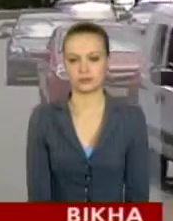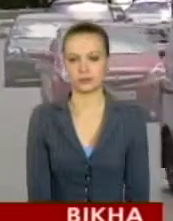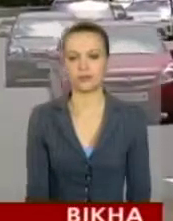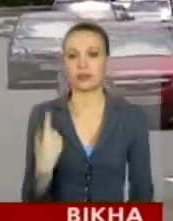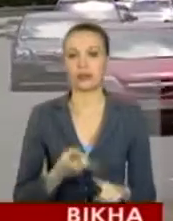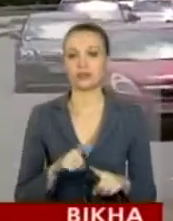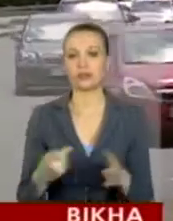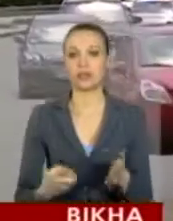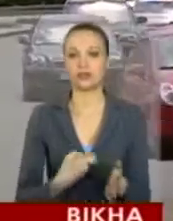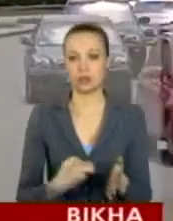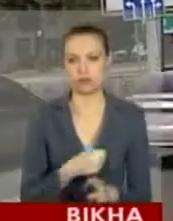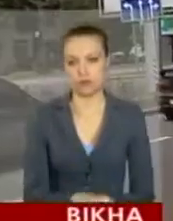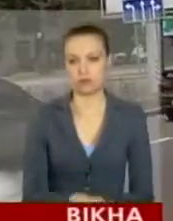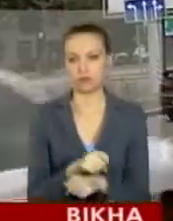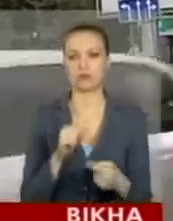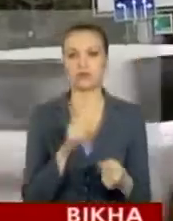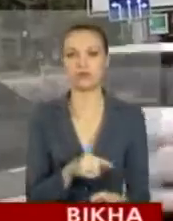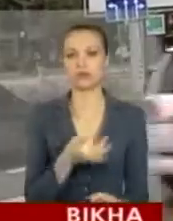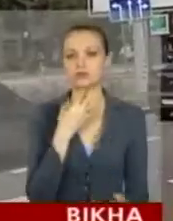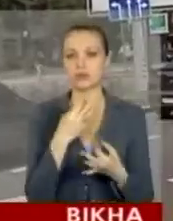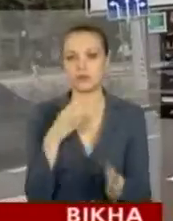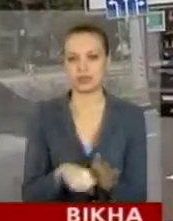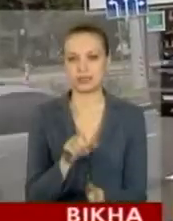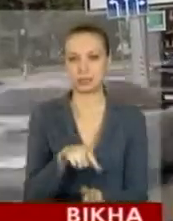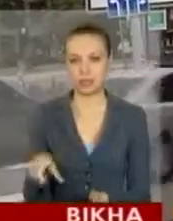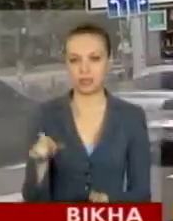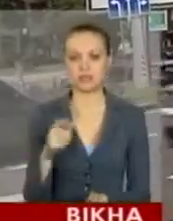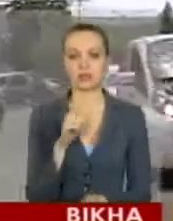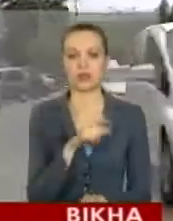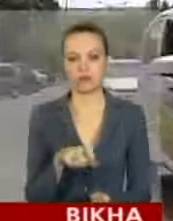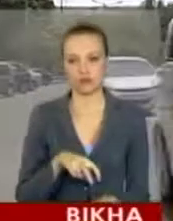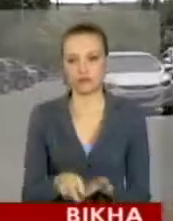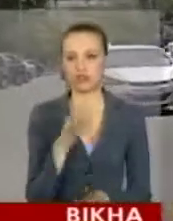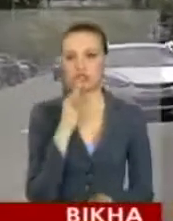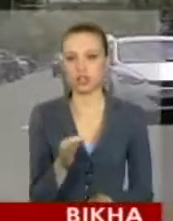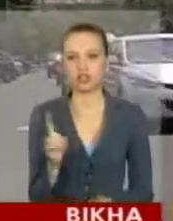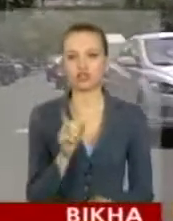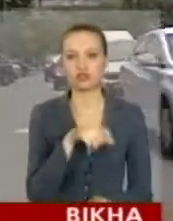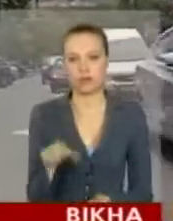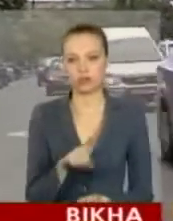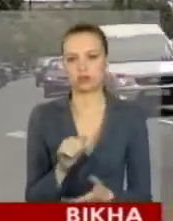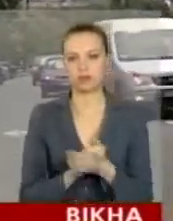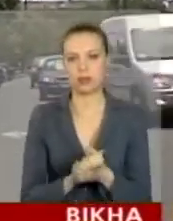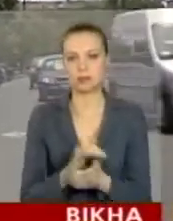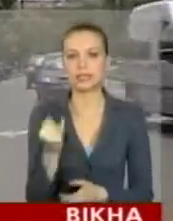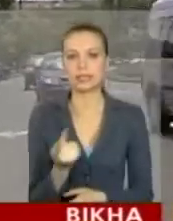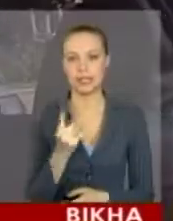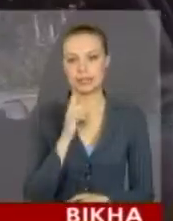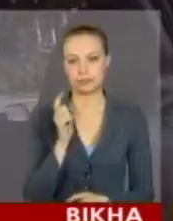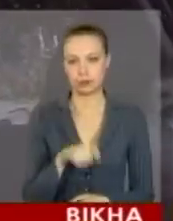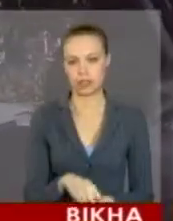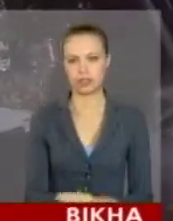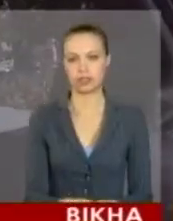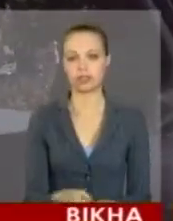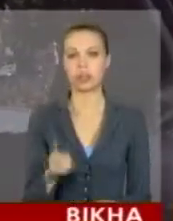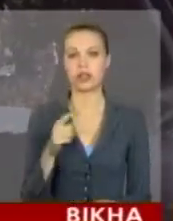Це Донбас повстав проти свавілля сепаратистів та бойовиків. Люди вийшли сказати, вони за мир та єдність в Україні.